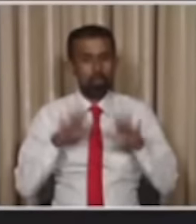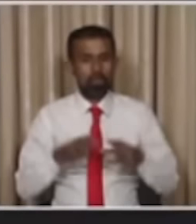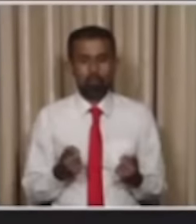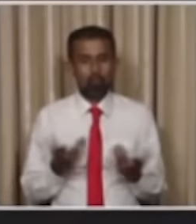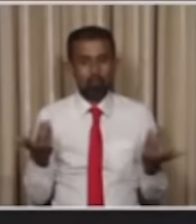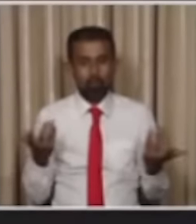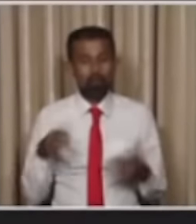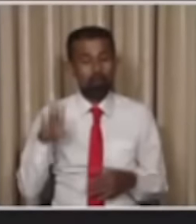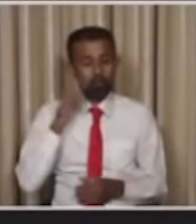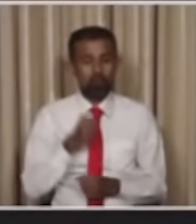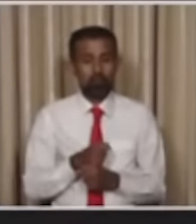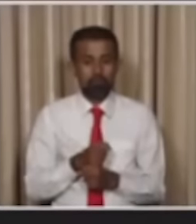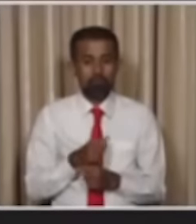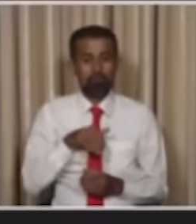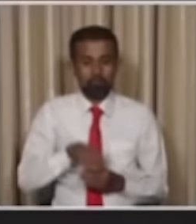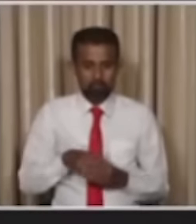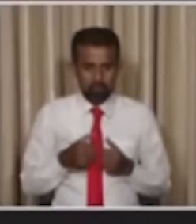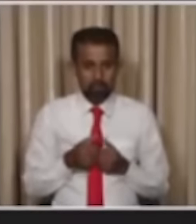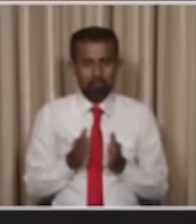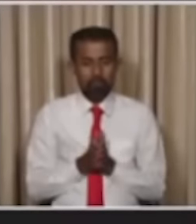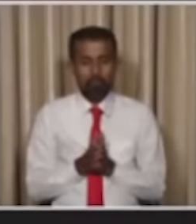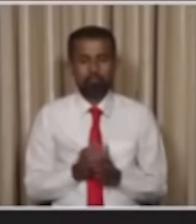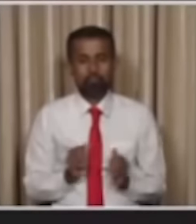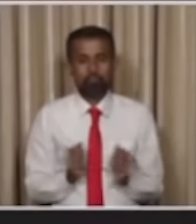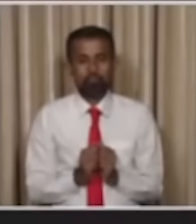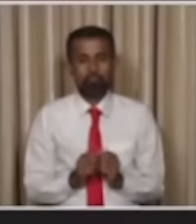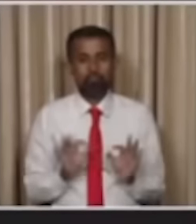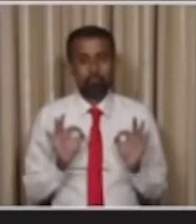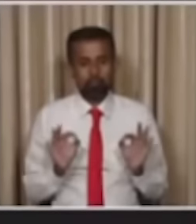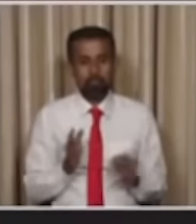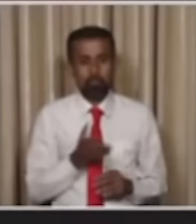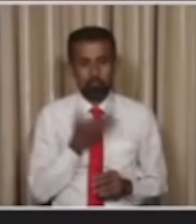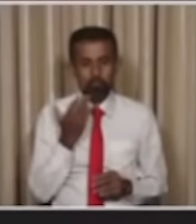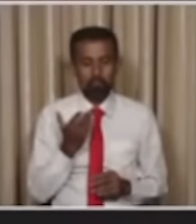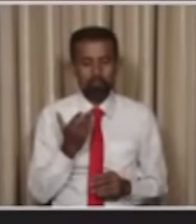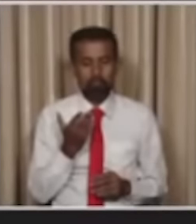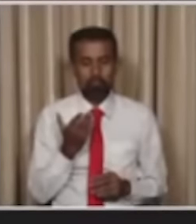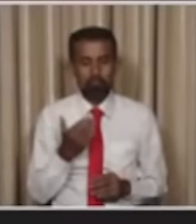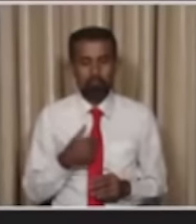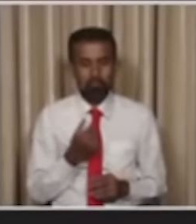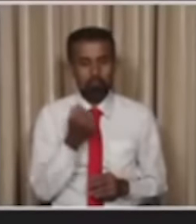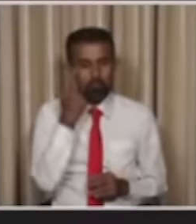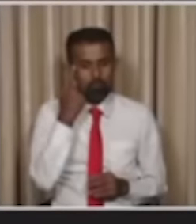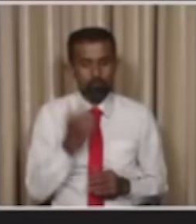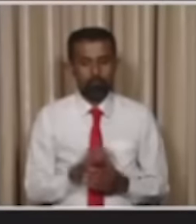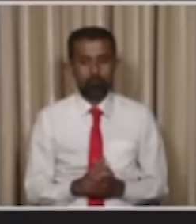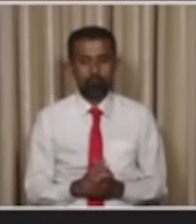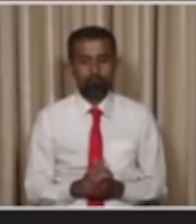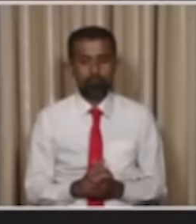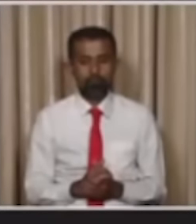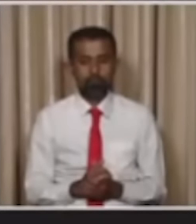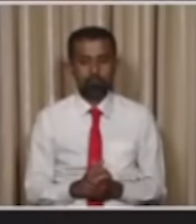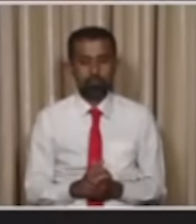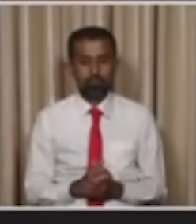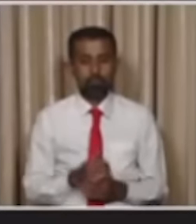එදා තිබිච්ච ආණ්ඩුවේම මේ ගැන තමන්ගේ රාජකාරිය ඉටු කරන්න තිබුණා කියන එක තමයි මගේ හැඟීම.